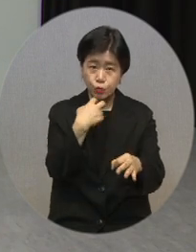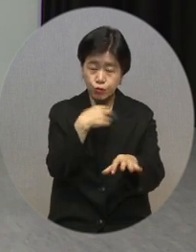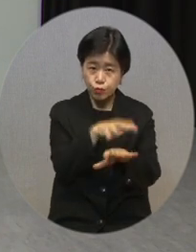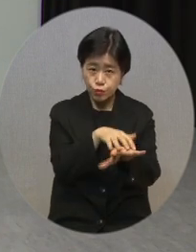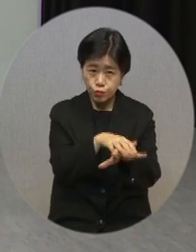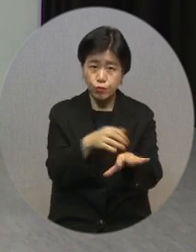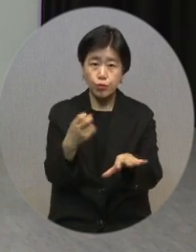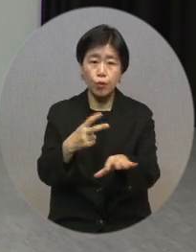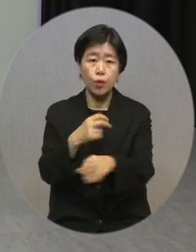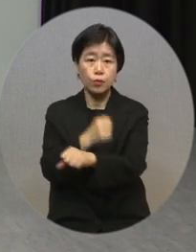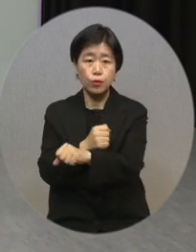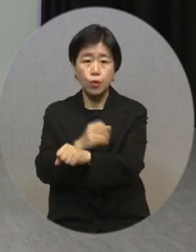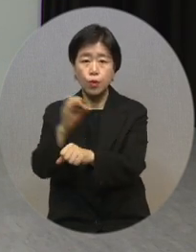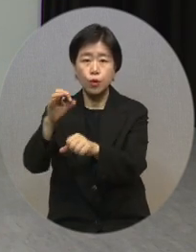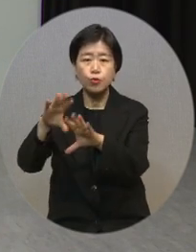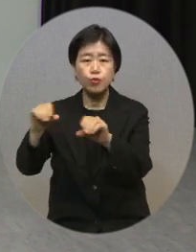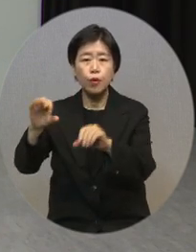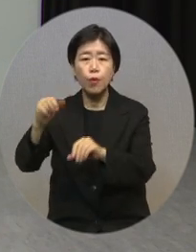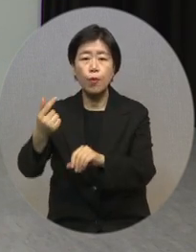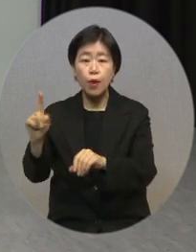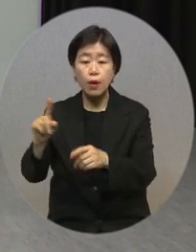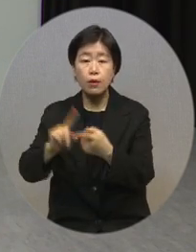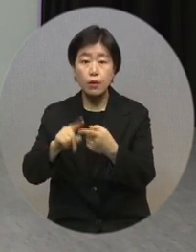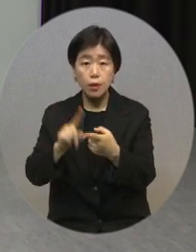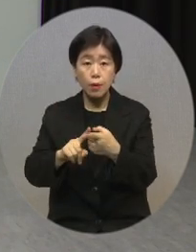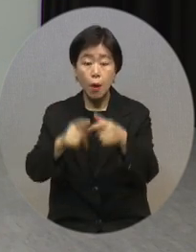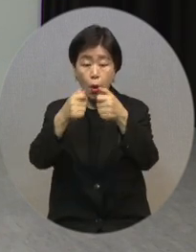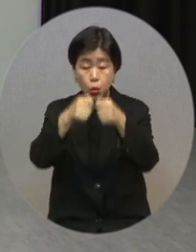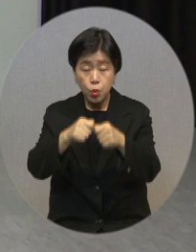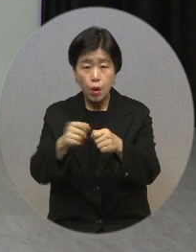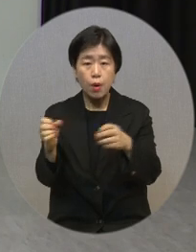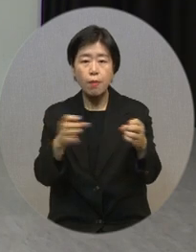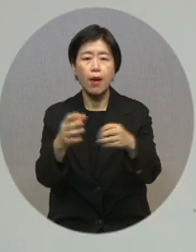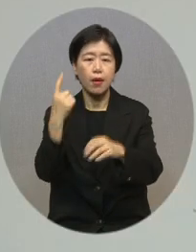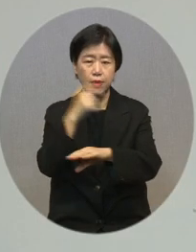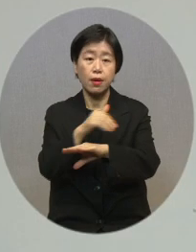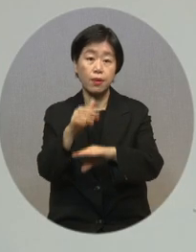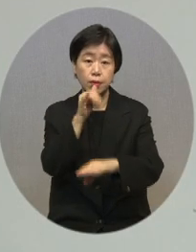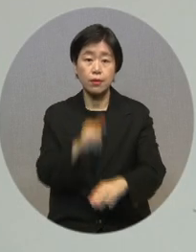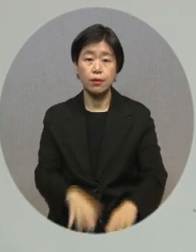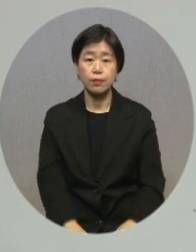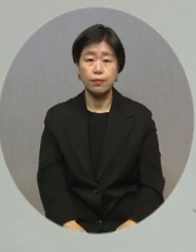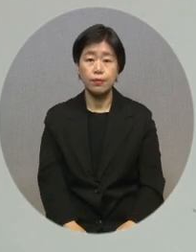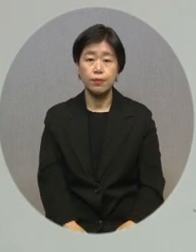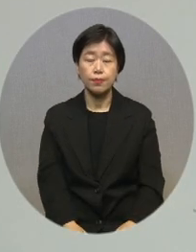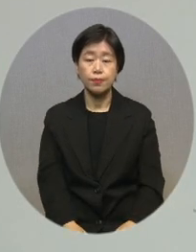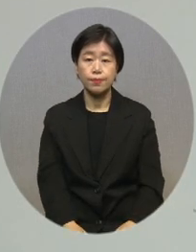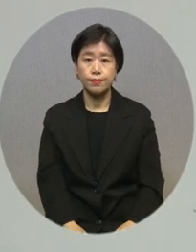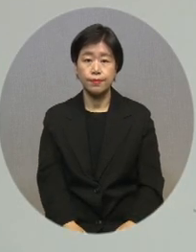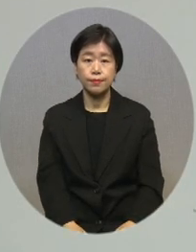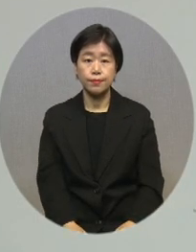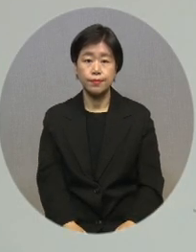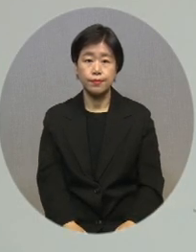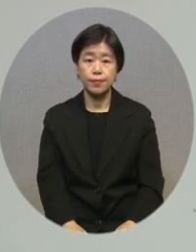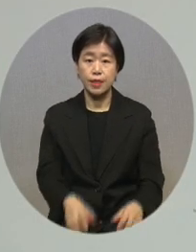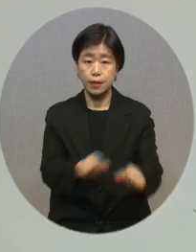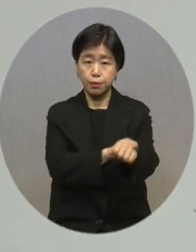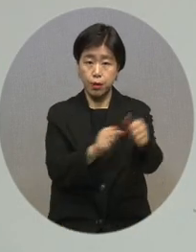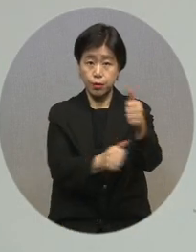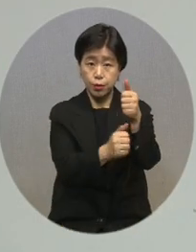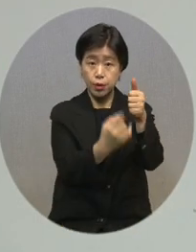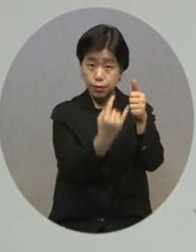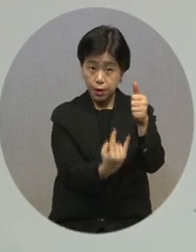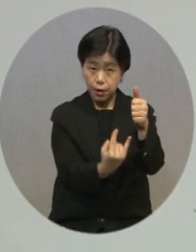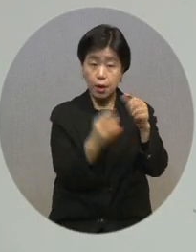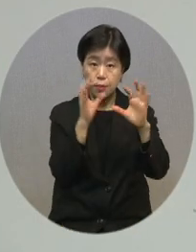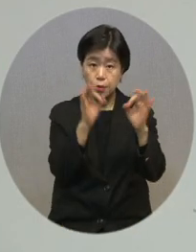쟁점들에 대해서 하나하나 논의를 하기로 했습니다. 구체적으로 네, 살펴보면 네. 그 미래 세대 그 특별위원회에서는